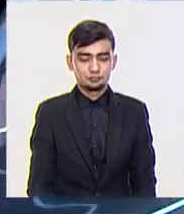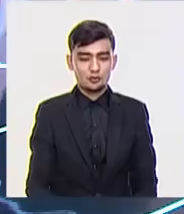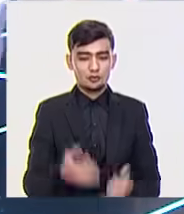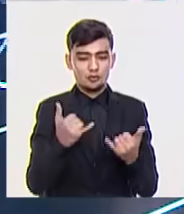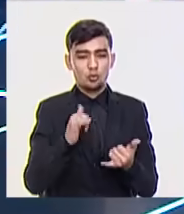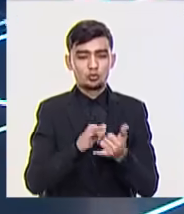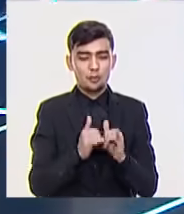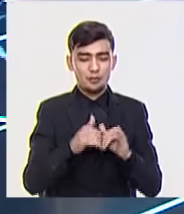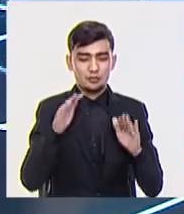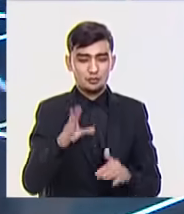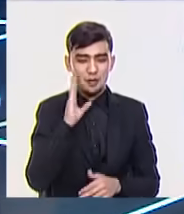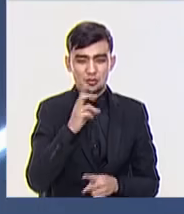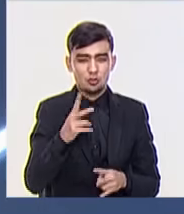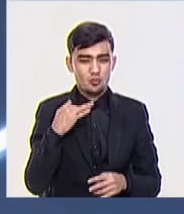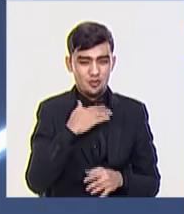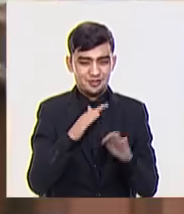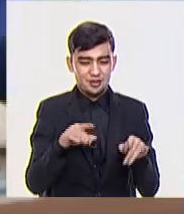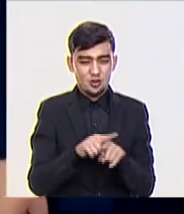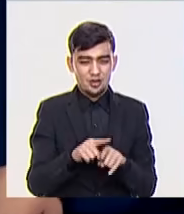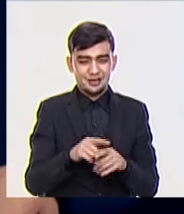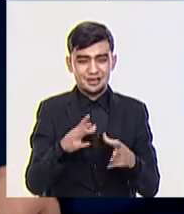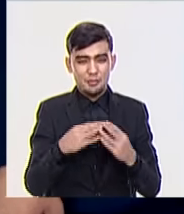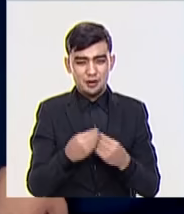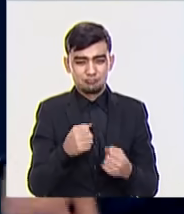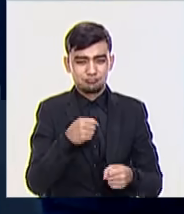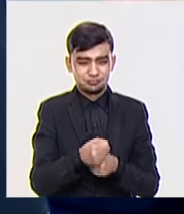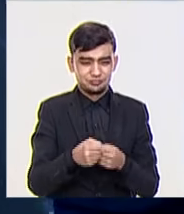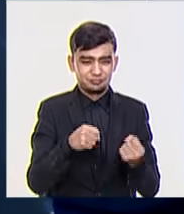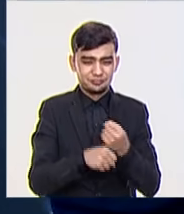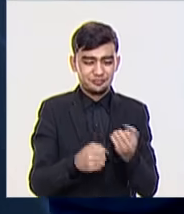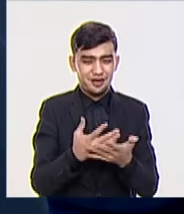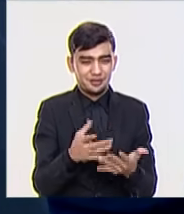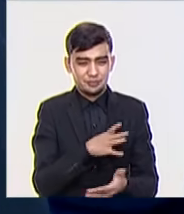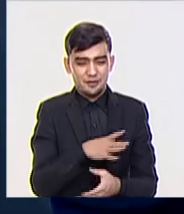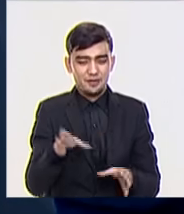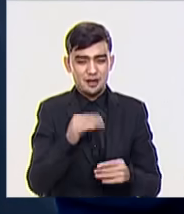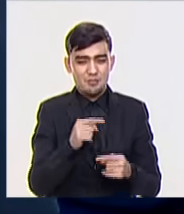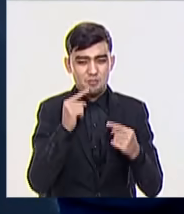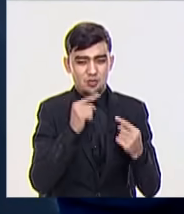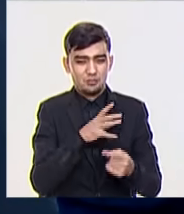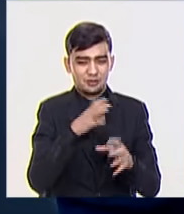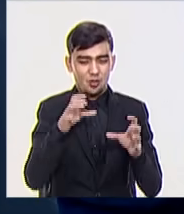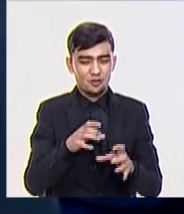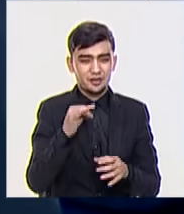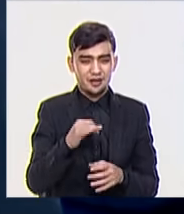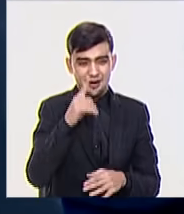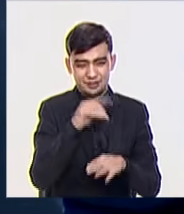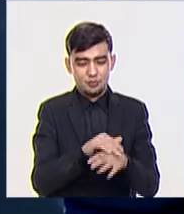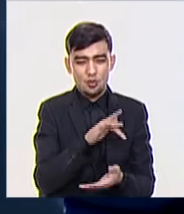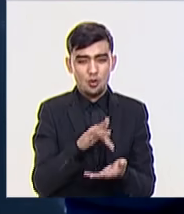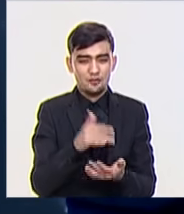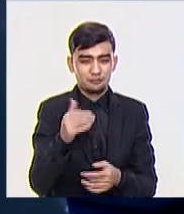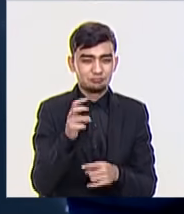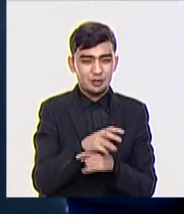Бүгін өскемендік көппалалы аналарда отбасындағы зорлық-зомбылыққа қарсы заң жобасына наразылықтарын білдірді. Қала әкімдігіне барған өтініш иелері